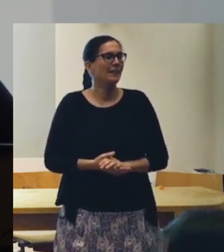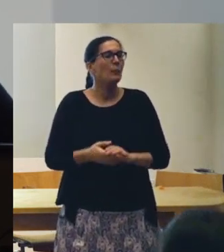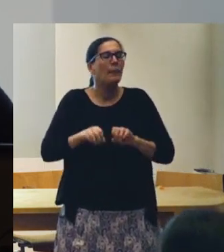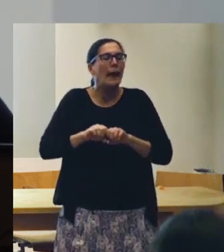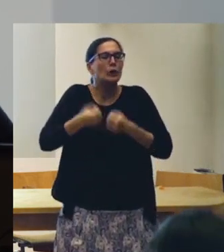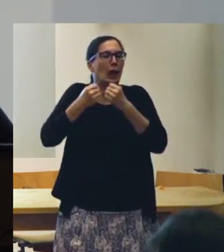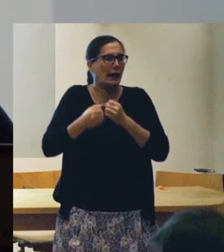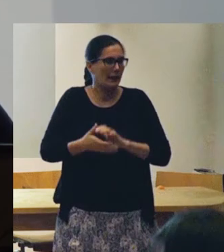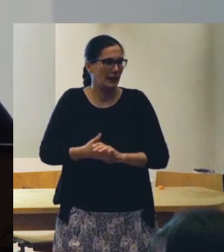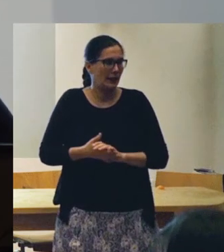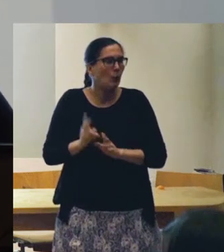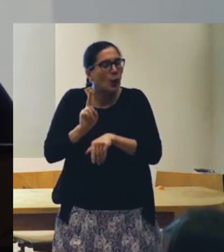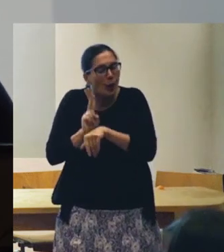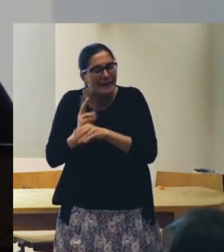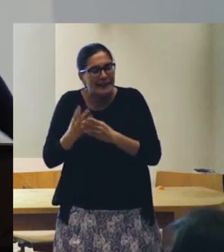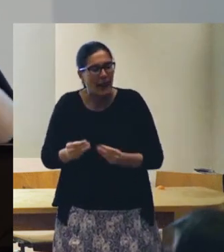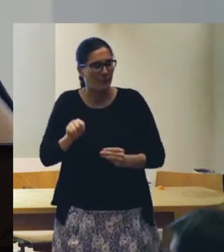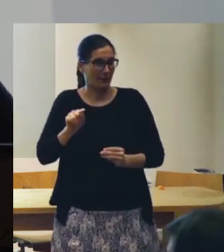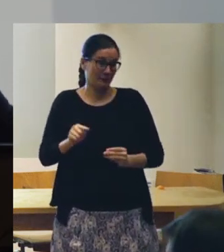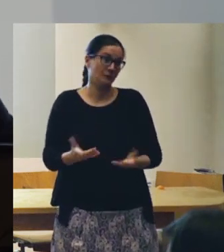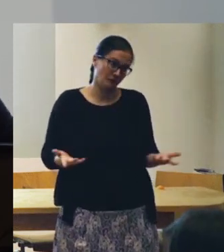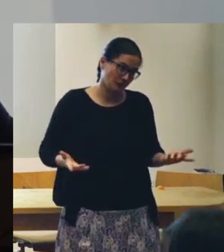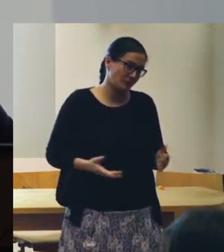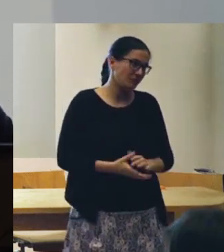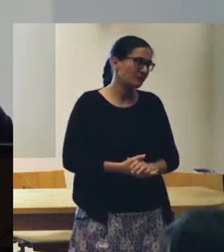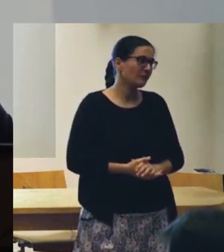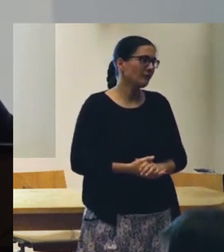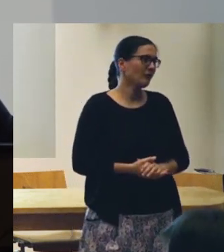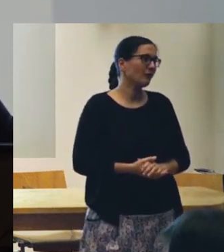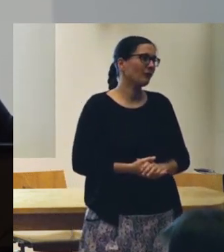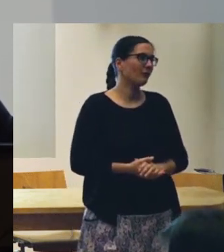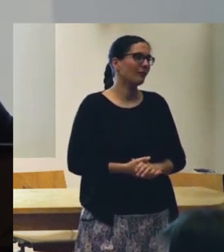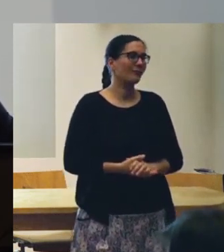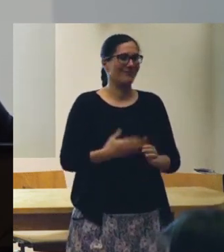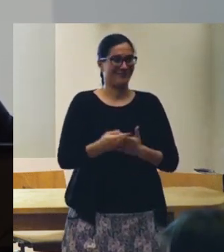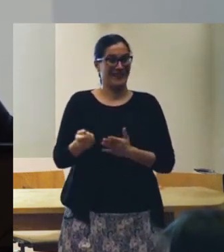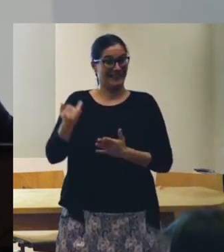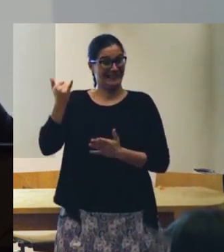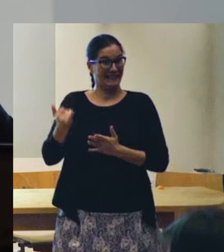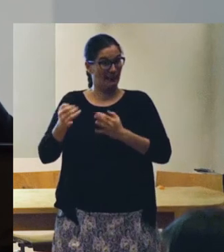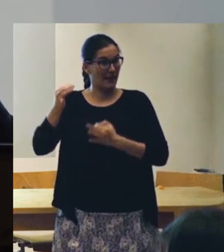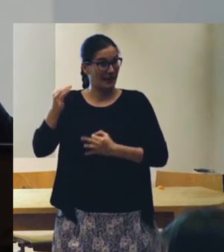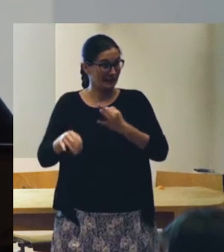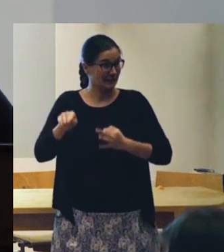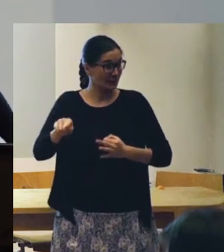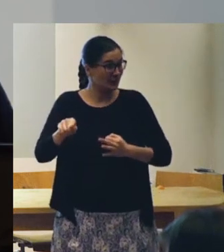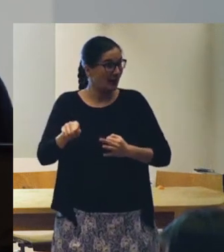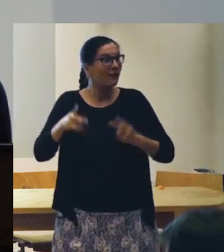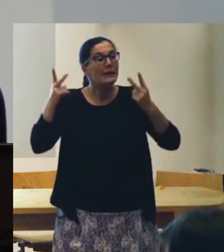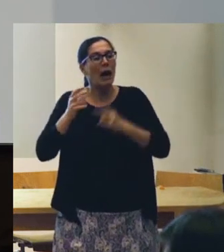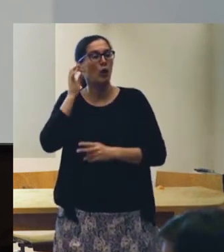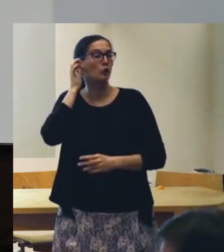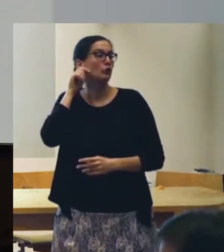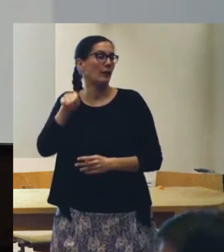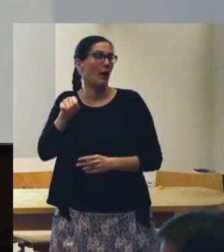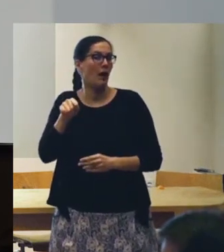křehký, zranitelný. Tak vlastně ta slabá instituce je vlastně instituce, která